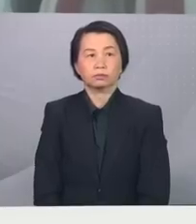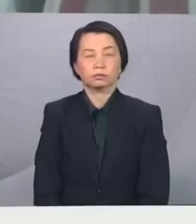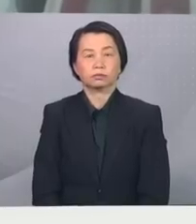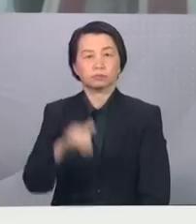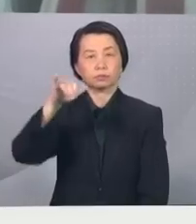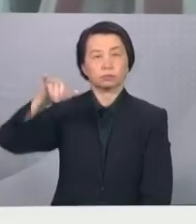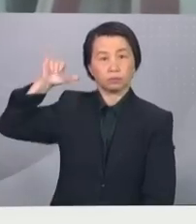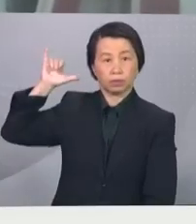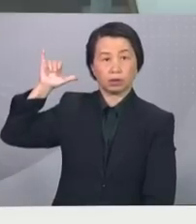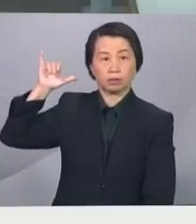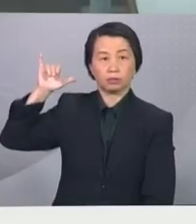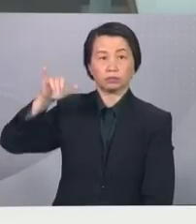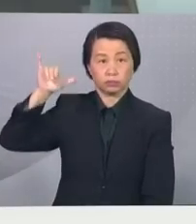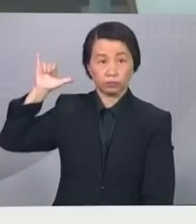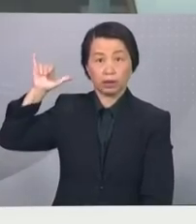semalam